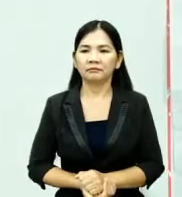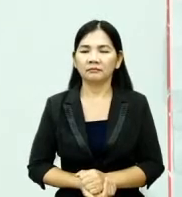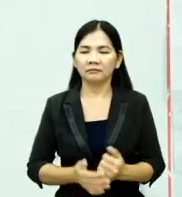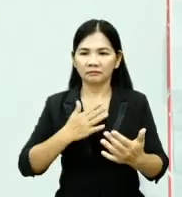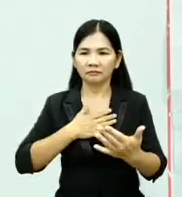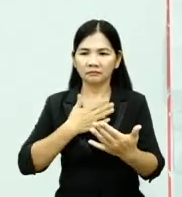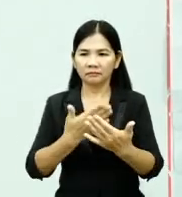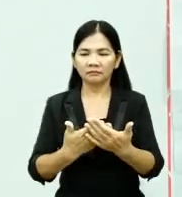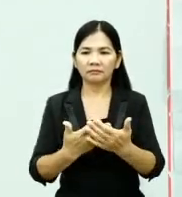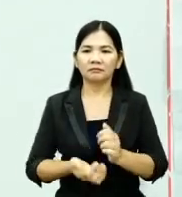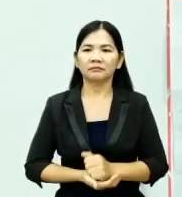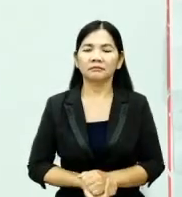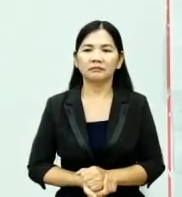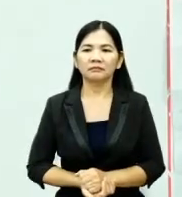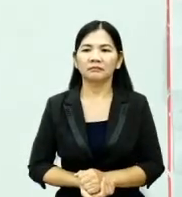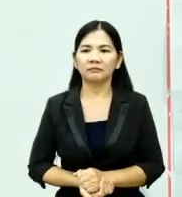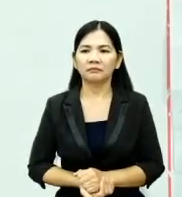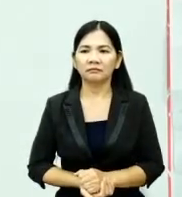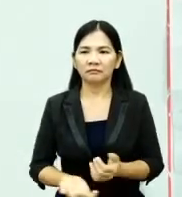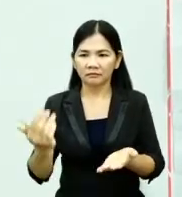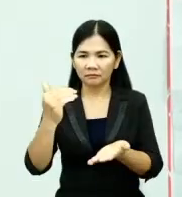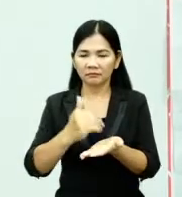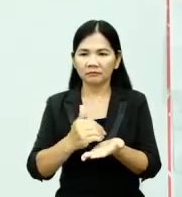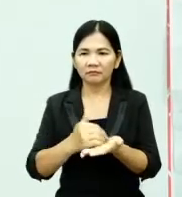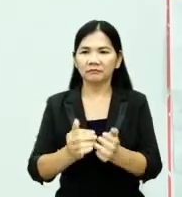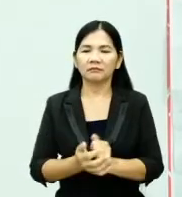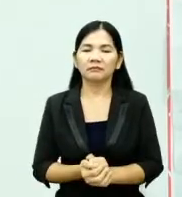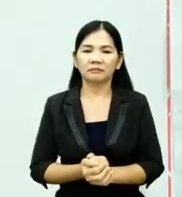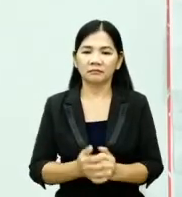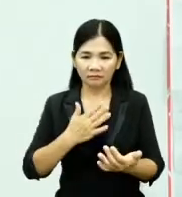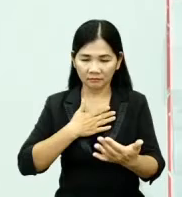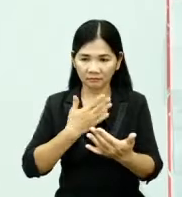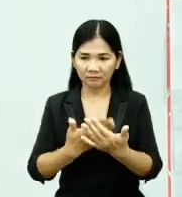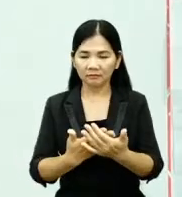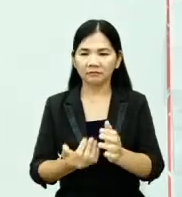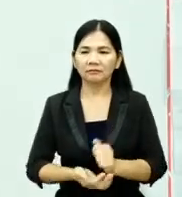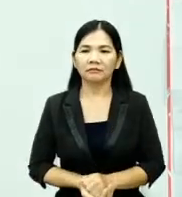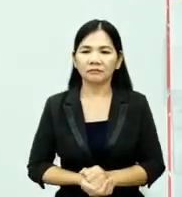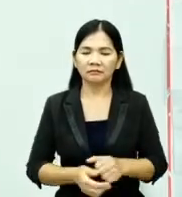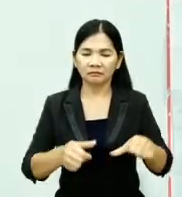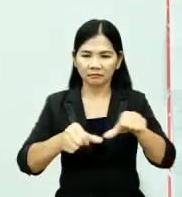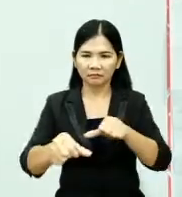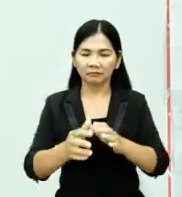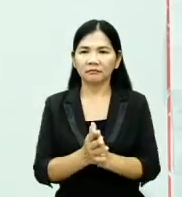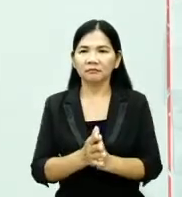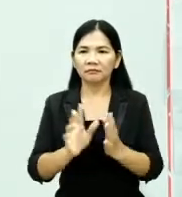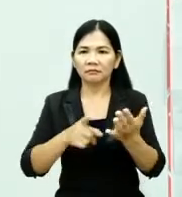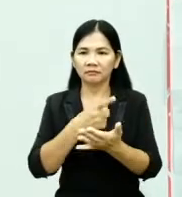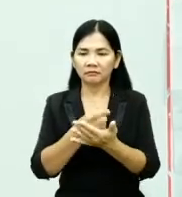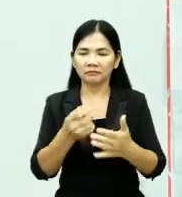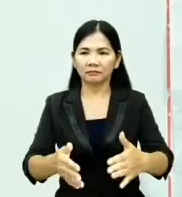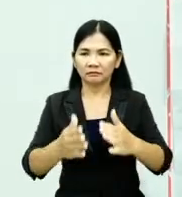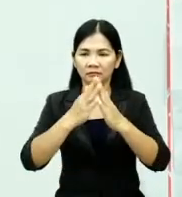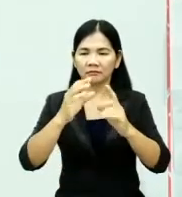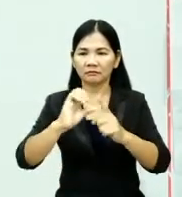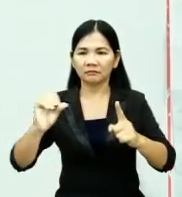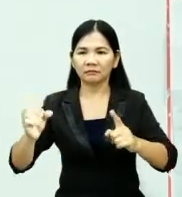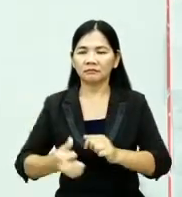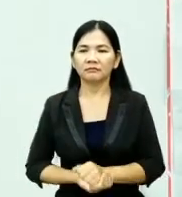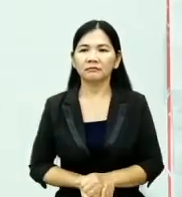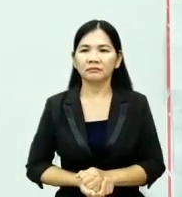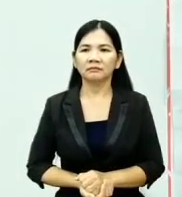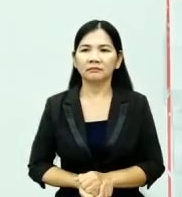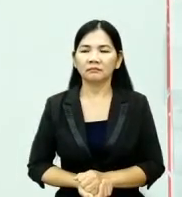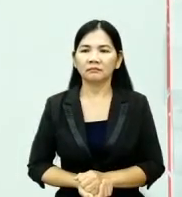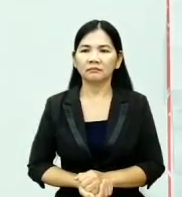top snong chà chà ăn bằng tiết con top snong chà mình tập bằng tiết cứ dưỡng tới chưa rút bằng cách là ba chỉ mùi khnề